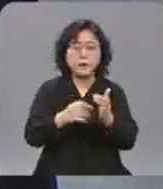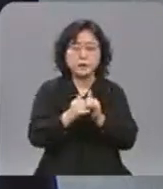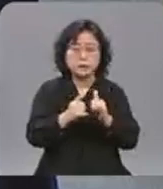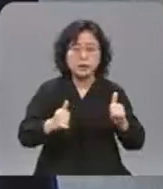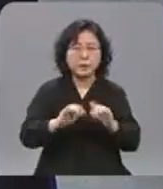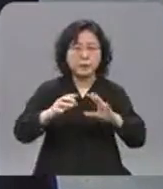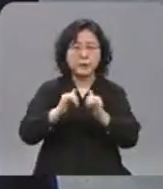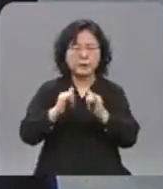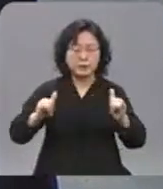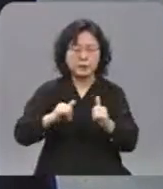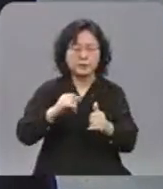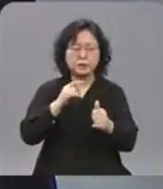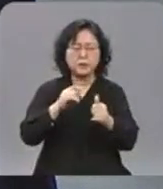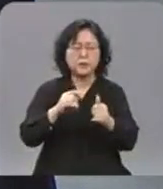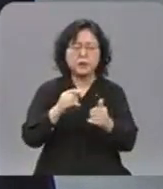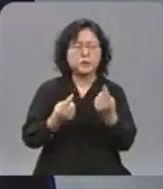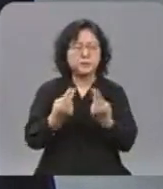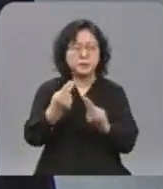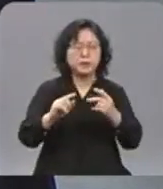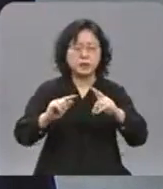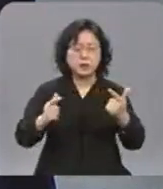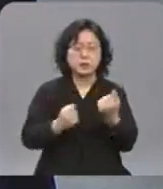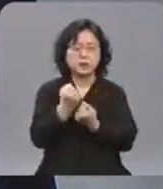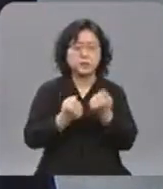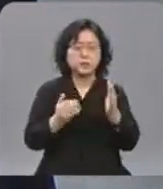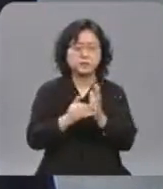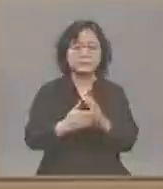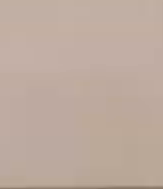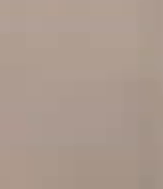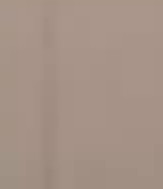피해자와 국민을 지칭한 게 아니라고 밝힌 바 있습니다.